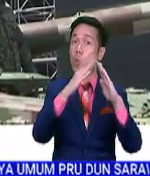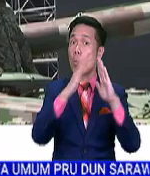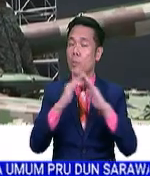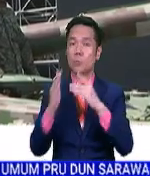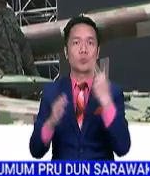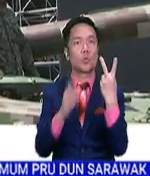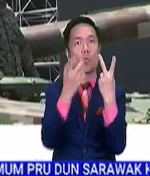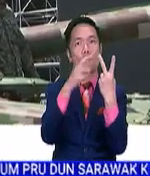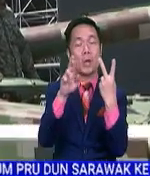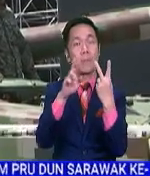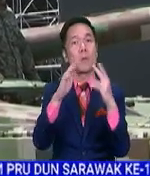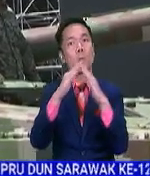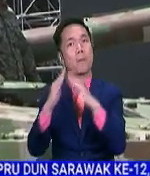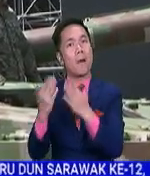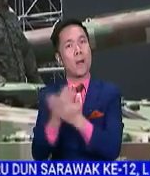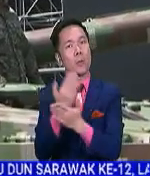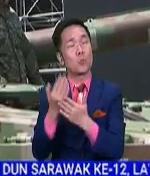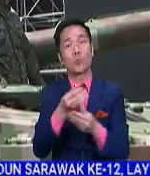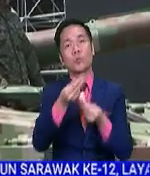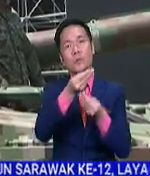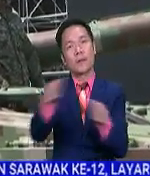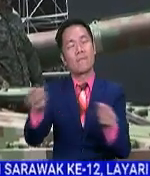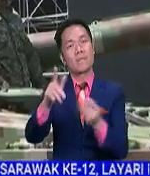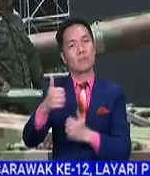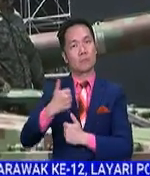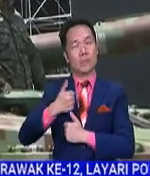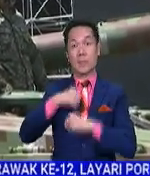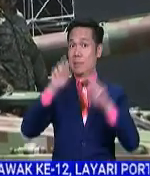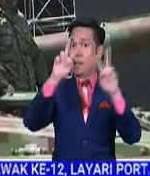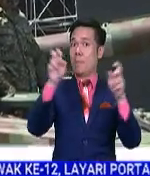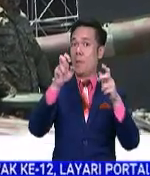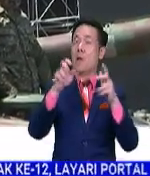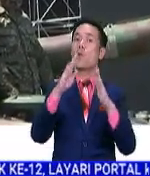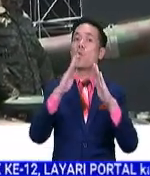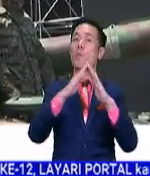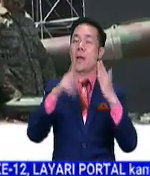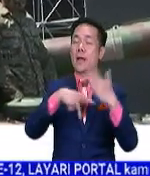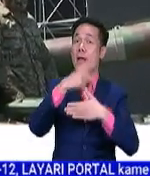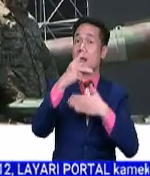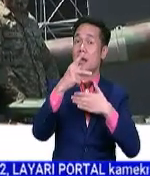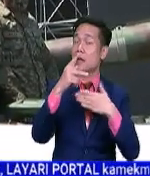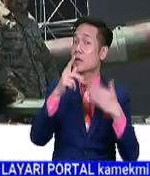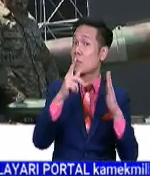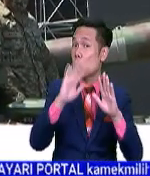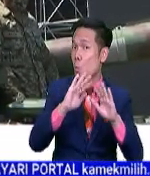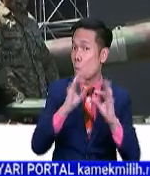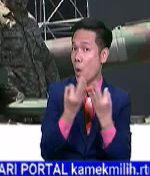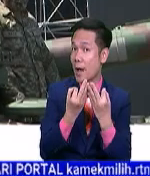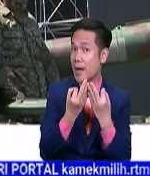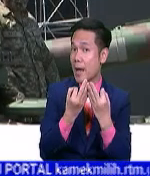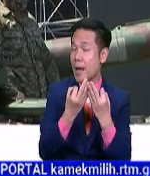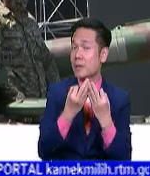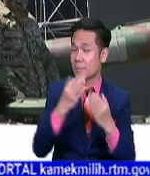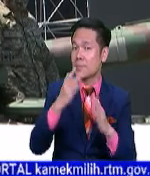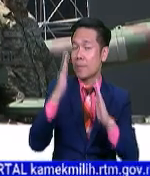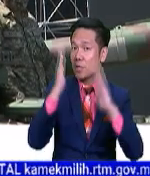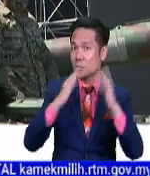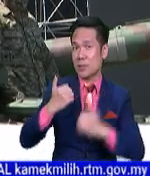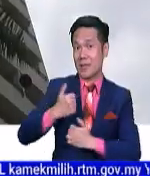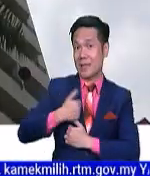unit kediaman baharu disediakan menerusi Rumah Keluarga Malaysia Angkatan Tentera di Bukit